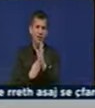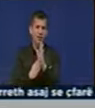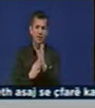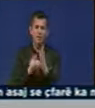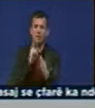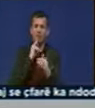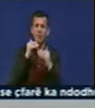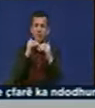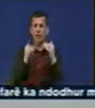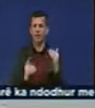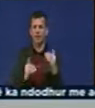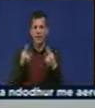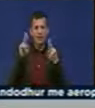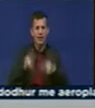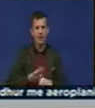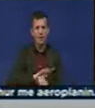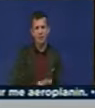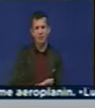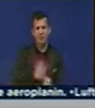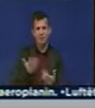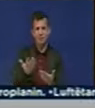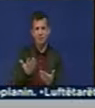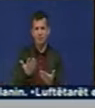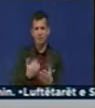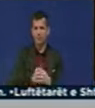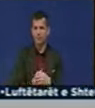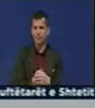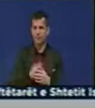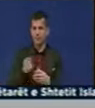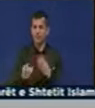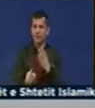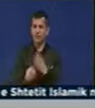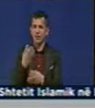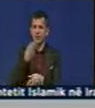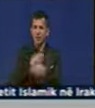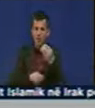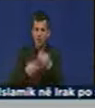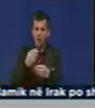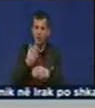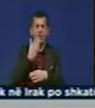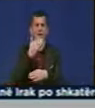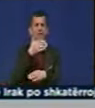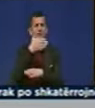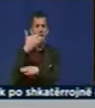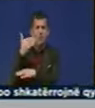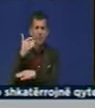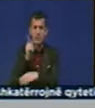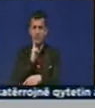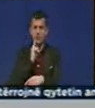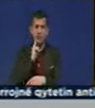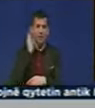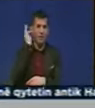padrejtësi shumë të mëdha. Sa i përket zhvillimit ekonomik bizneseve të udhëhequra